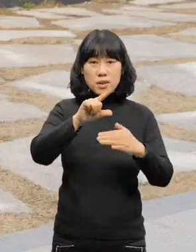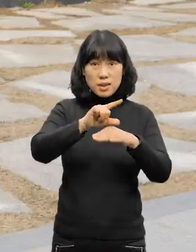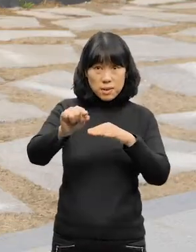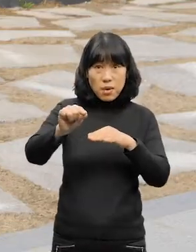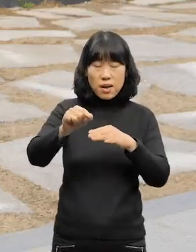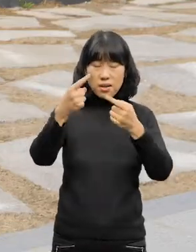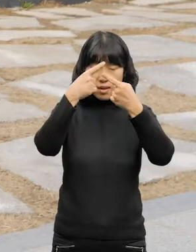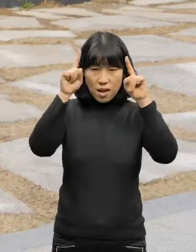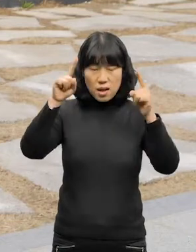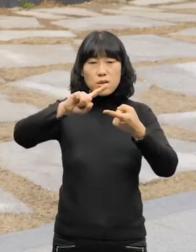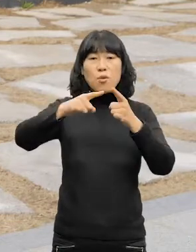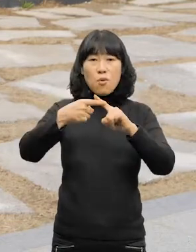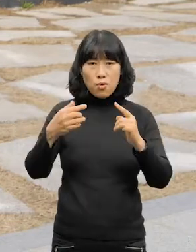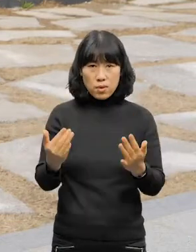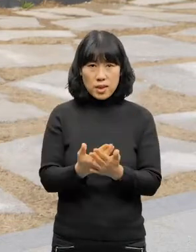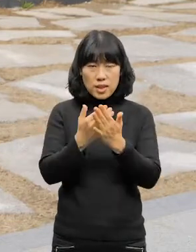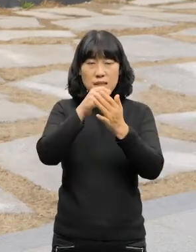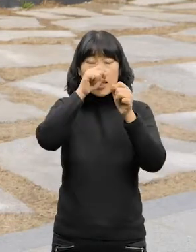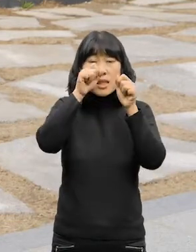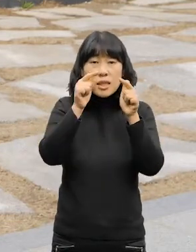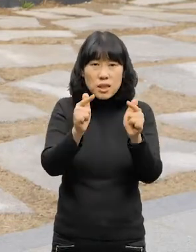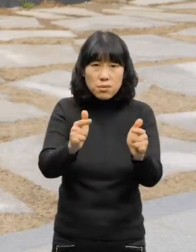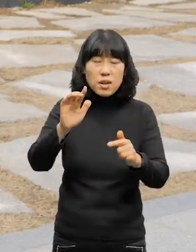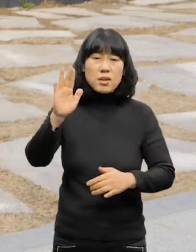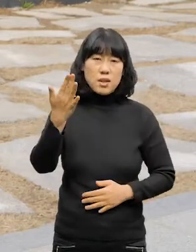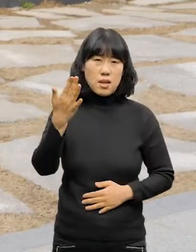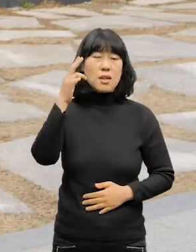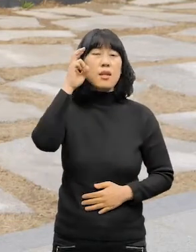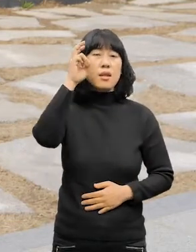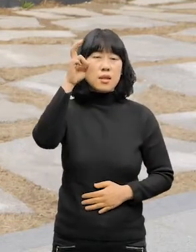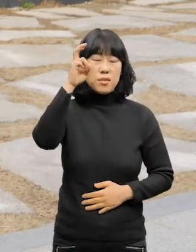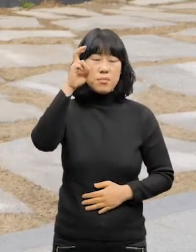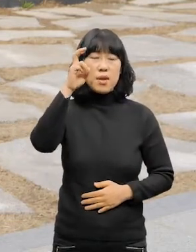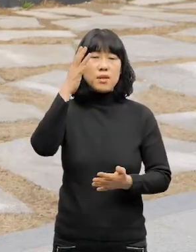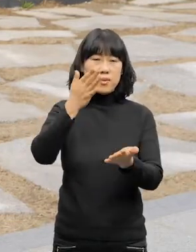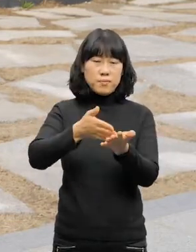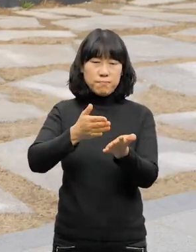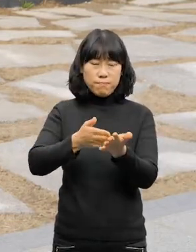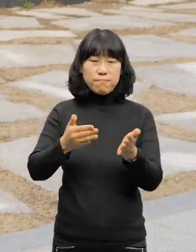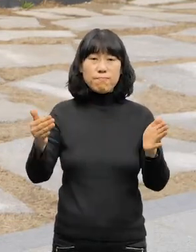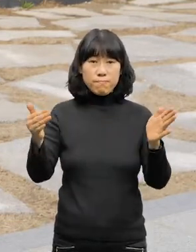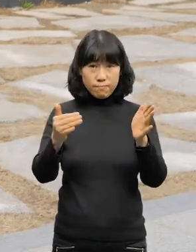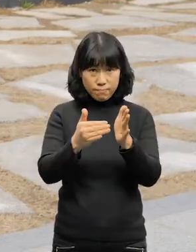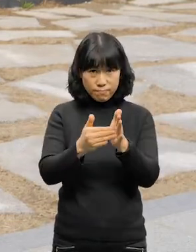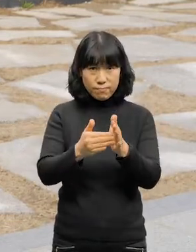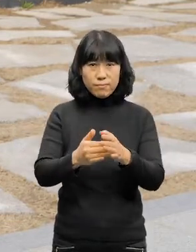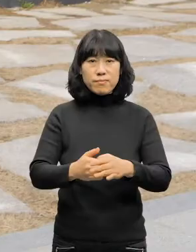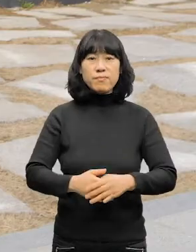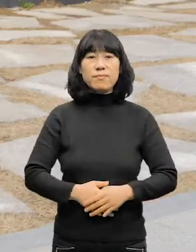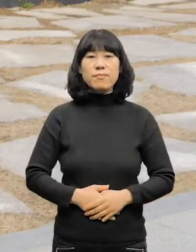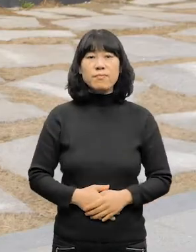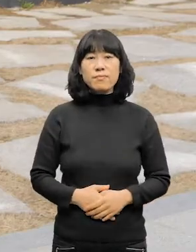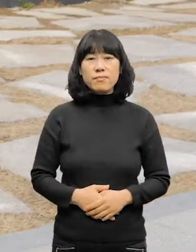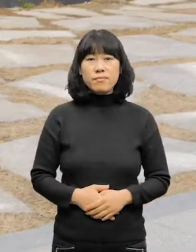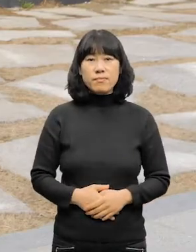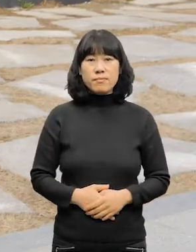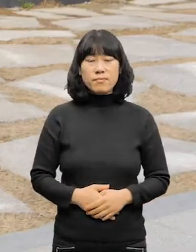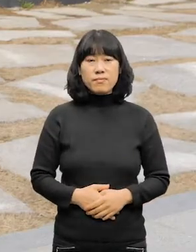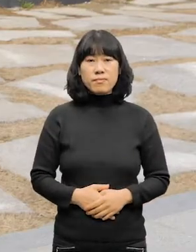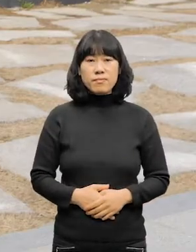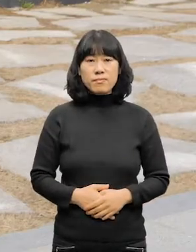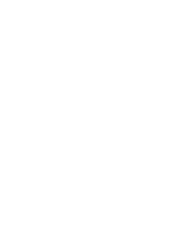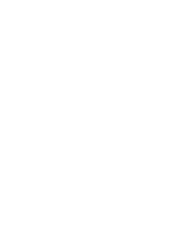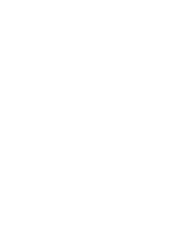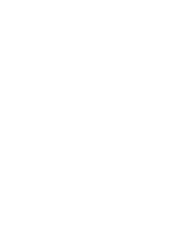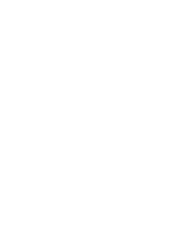지역과 대학이 함께 성장하는 계기가 될 것으로 전망됩니다. 인공지능 중심 도시에서 헬로 광주 정지현입니다.